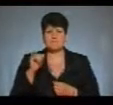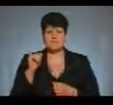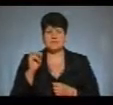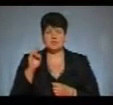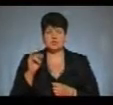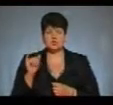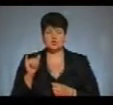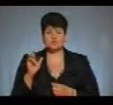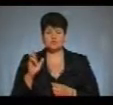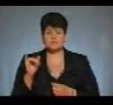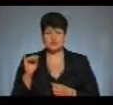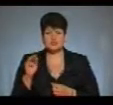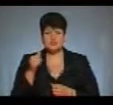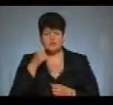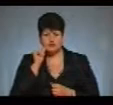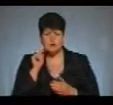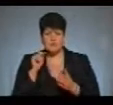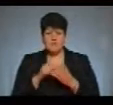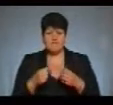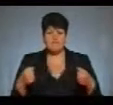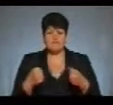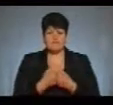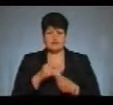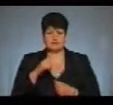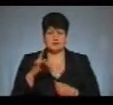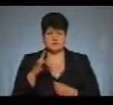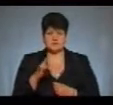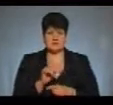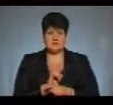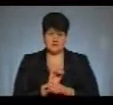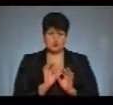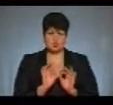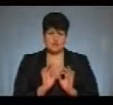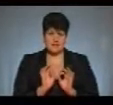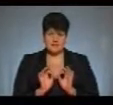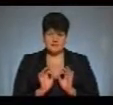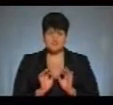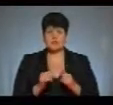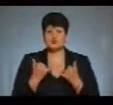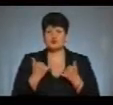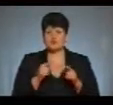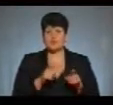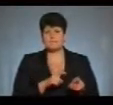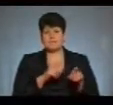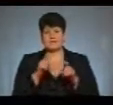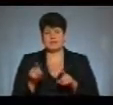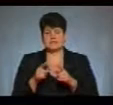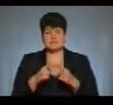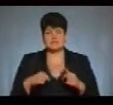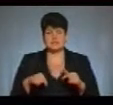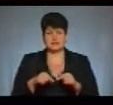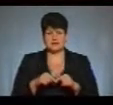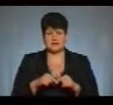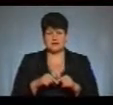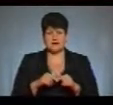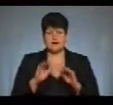із чотирма пасажирами потрапив в аварію на Збаращині, стабілізували. Сьогодні його перевели з відділення